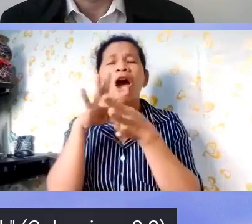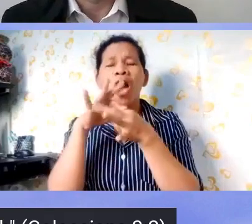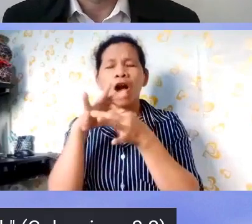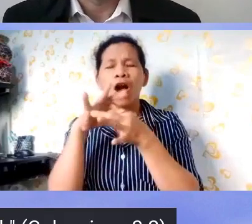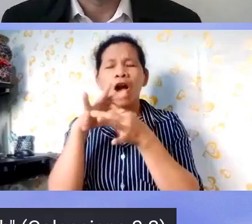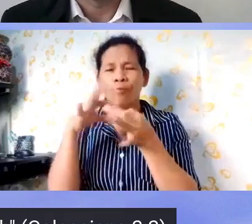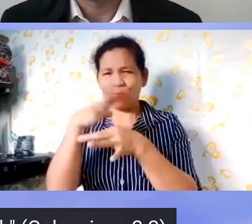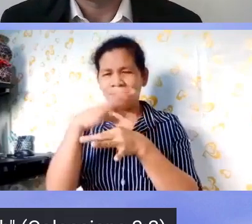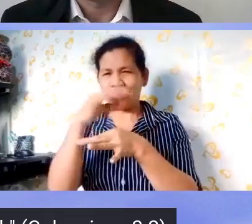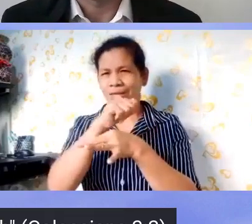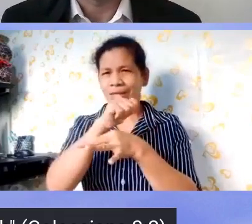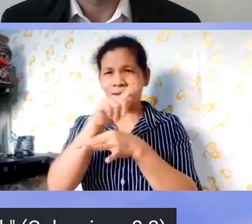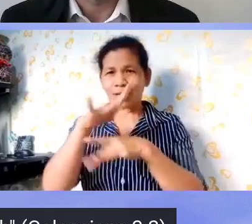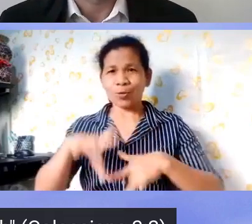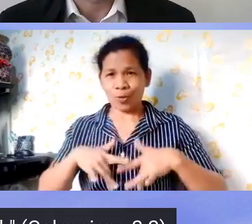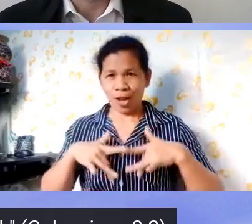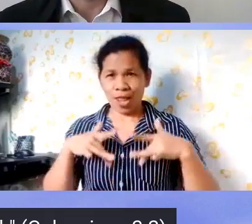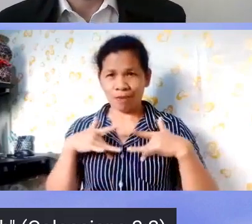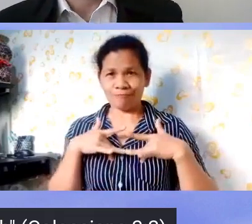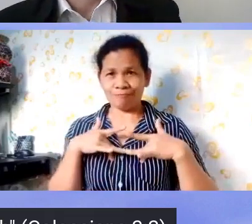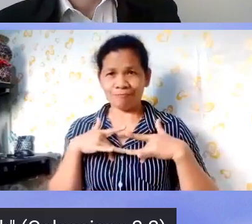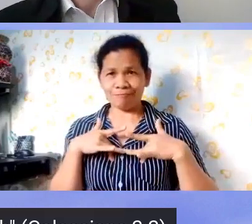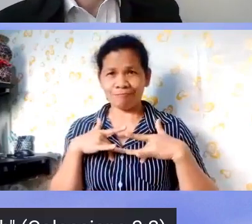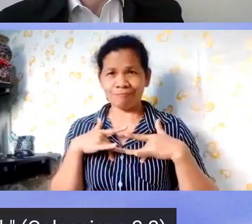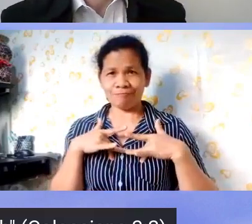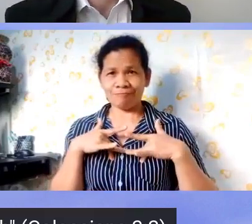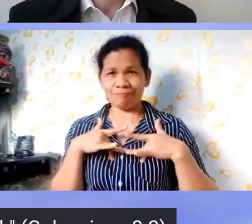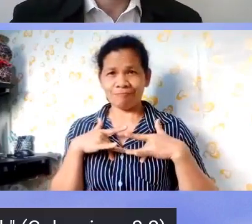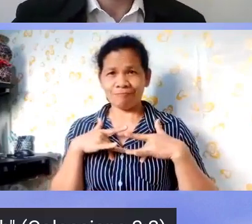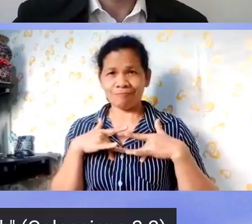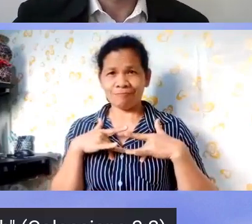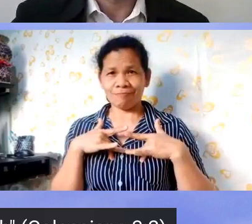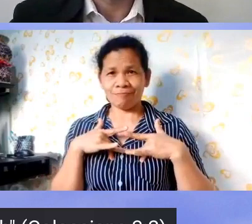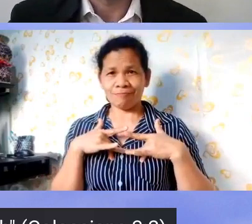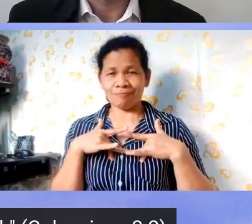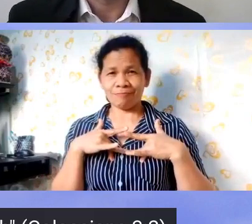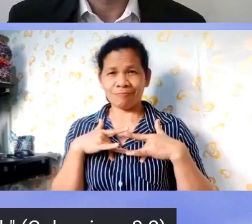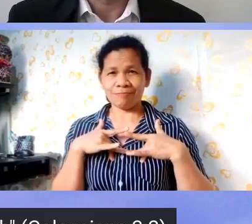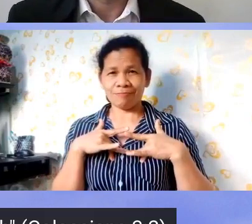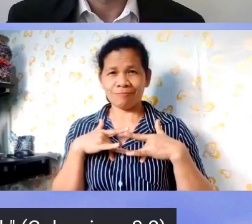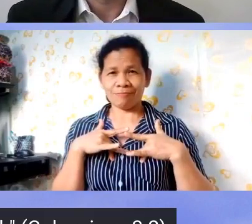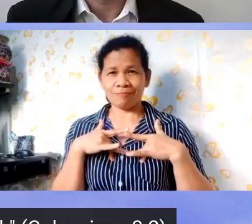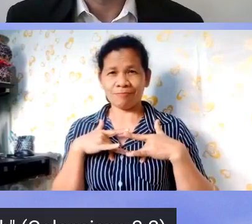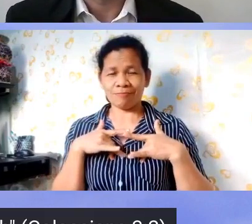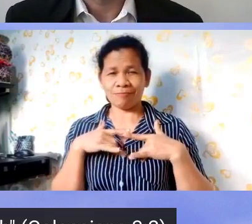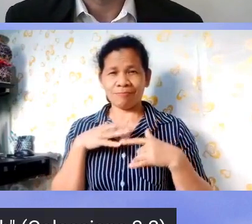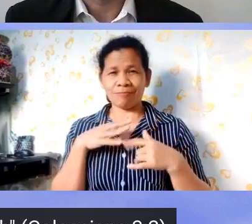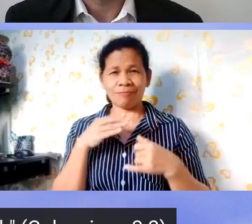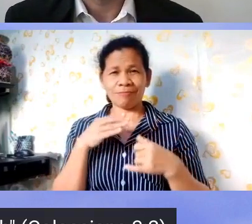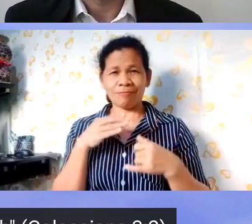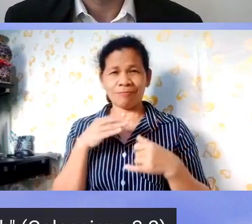mga minamahal na mga kapatid ko. At alam nyo, ang pinakamagandang bagay, pagka tayo ay